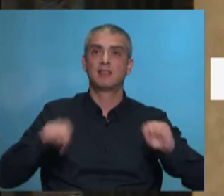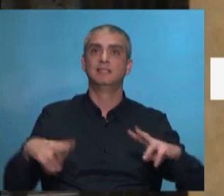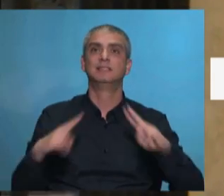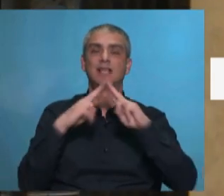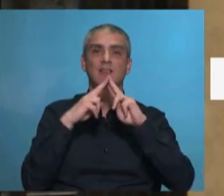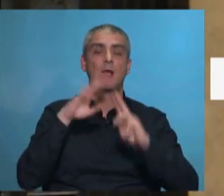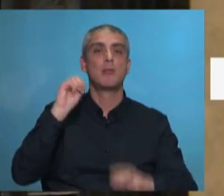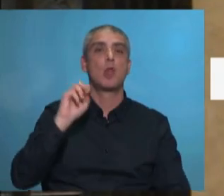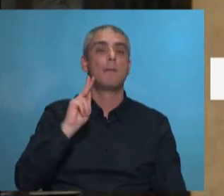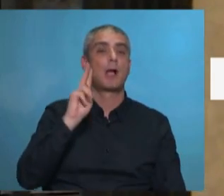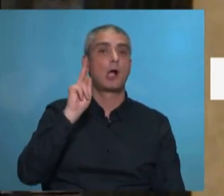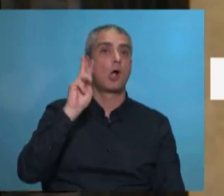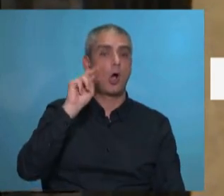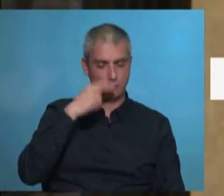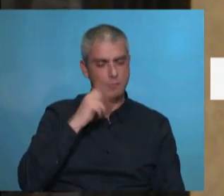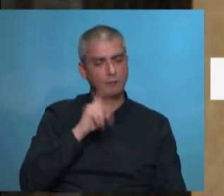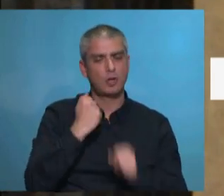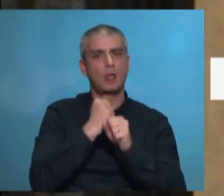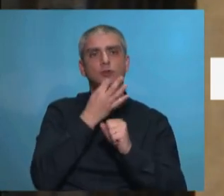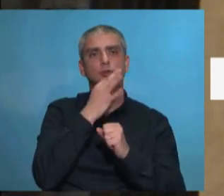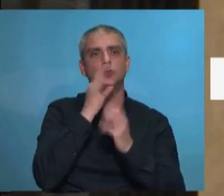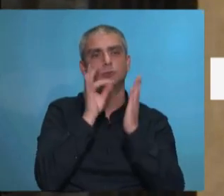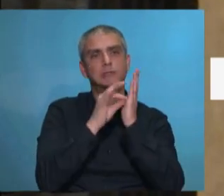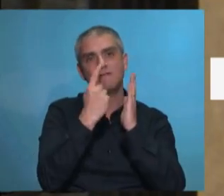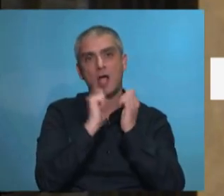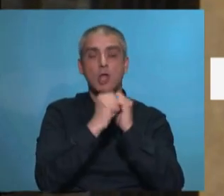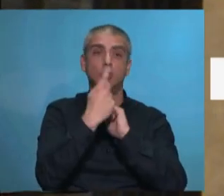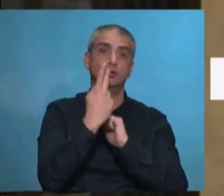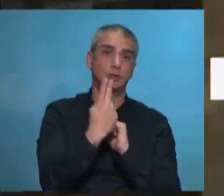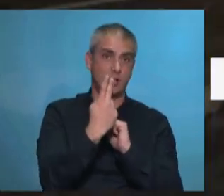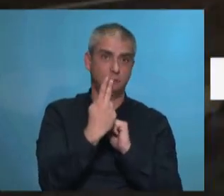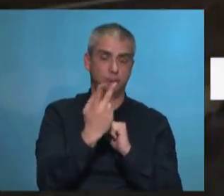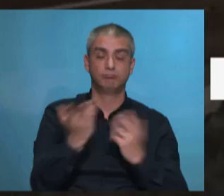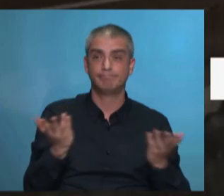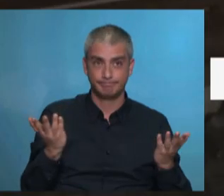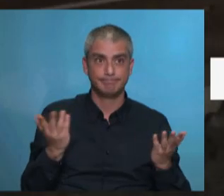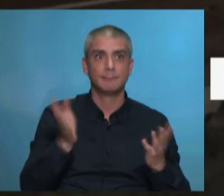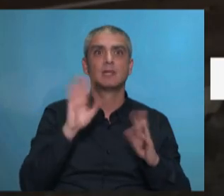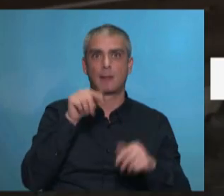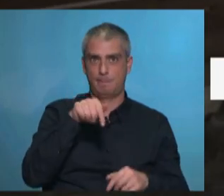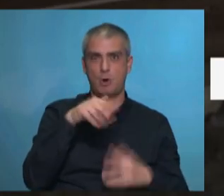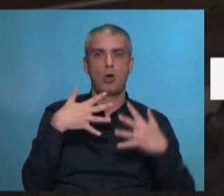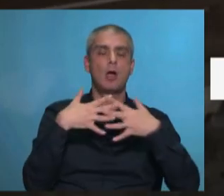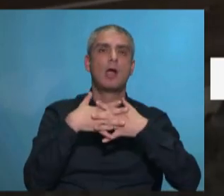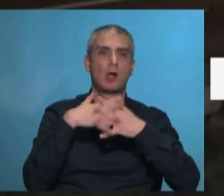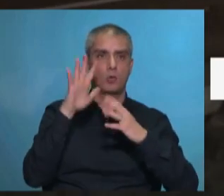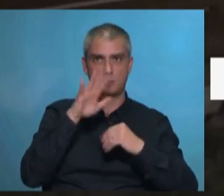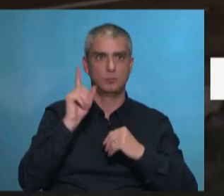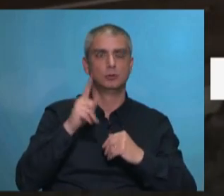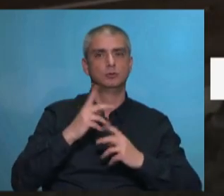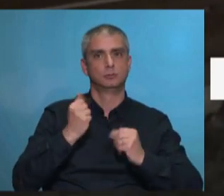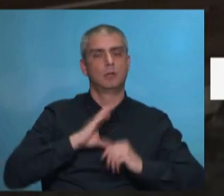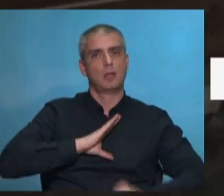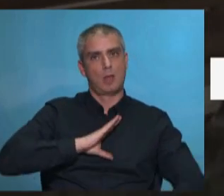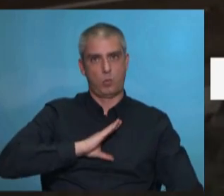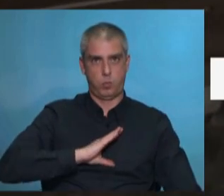אמנואל מקרו אמר אפילו שיש מקום לשיפור של סעיף אחד או שניים. בינינו דניאלה, גם כאן באיחוד האירופי יש נשימת